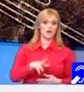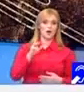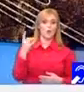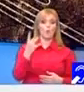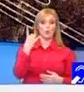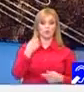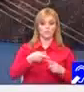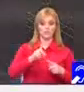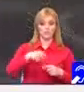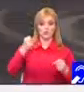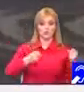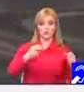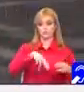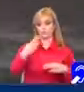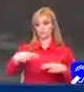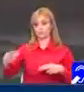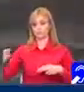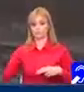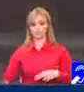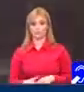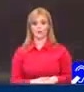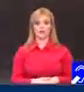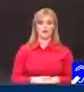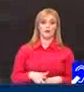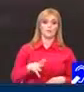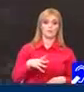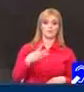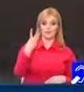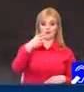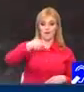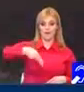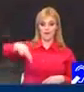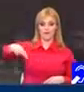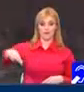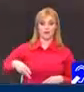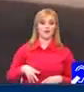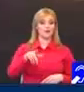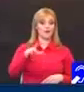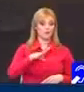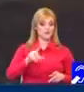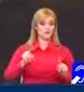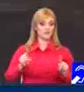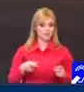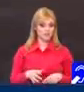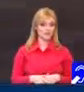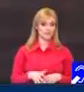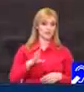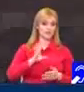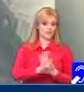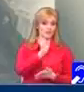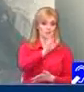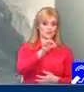dintre ei a derapat, a ieșit în decor și a trecut cu mașina sa de mare tonaj peste trei linii. Ghinionistul șofer a fost arestat și a fost trimis